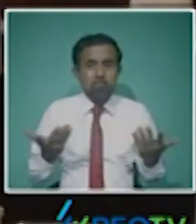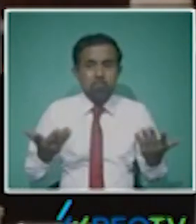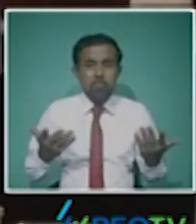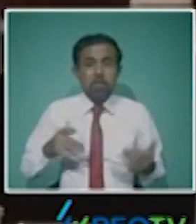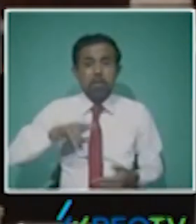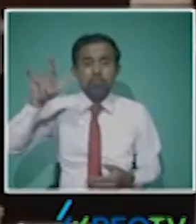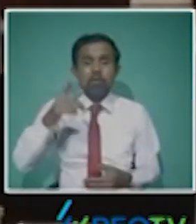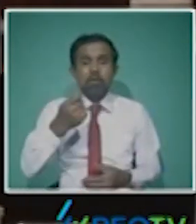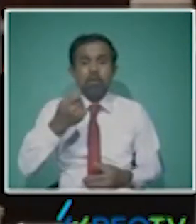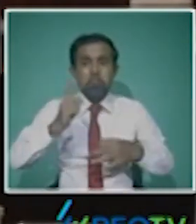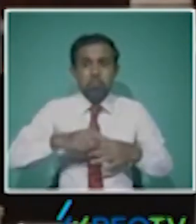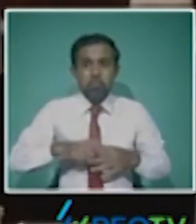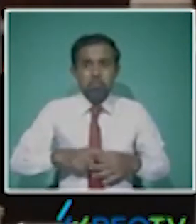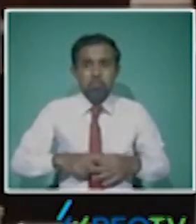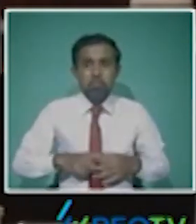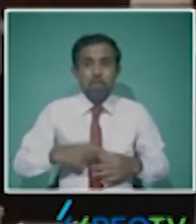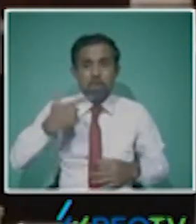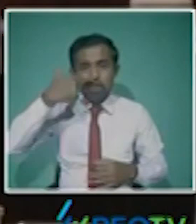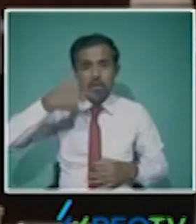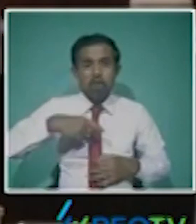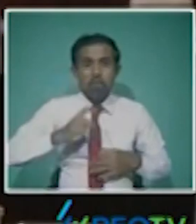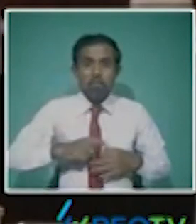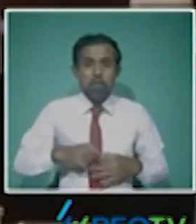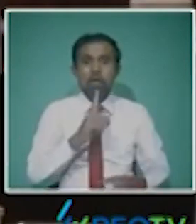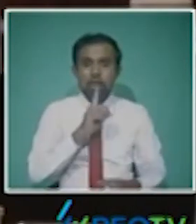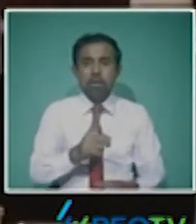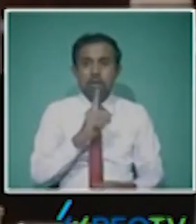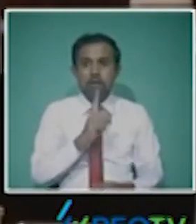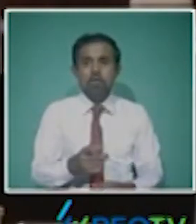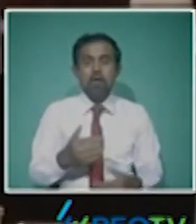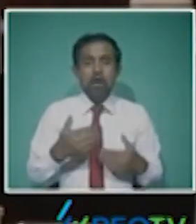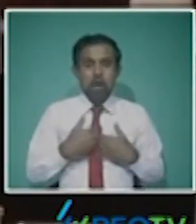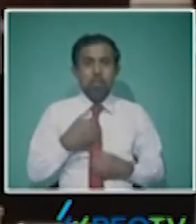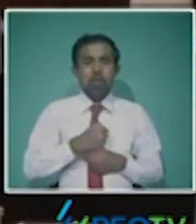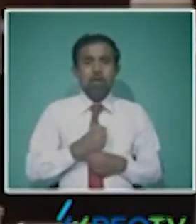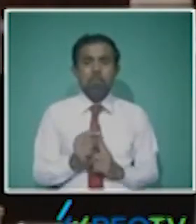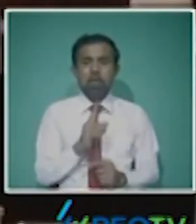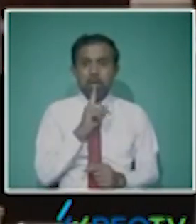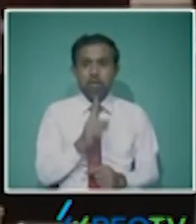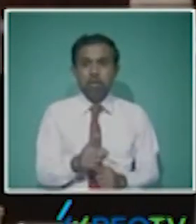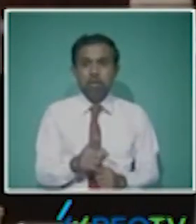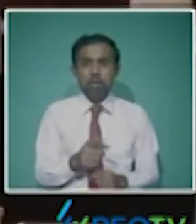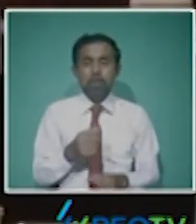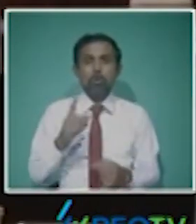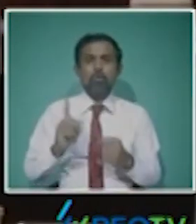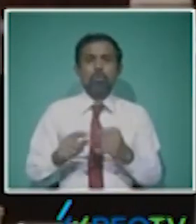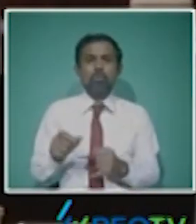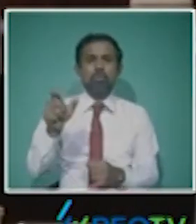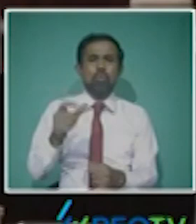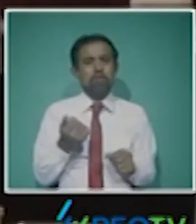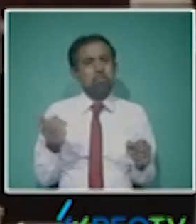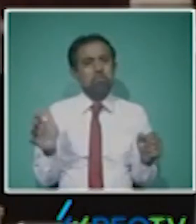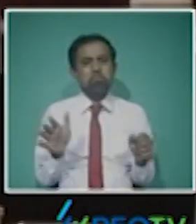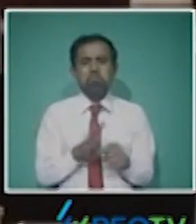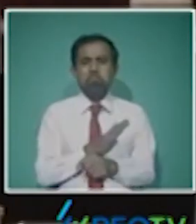විදේශ විනිමය අර්බුදයක් හා බලශක්ති අර්බුදයක් ඇති වෙනවා කියලා අපේ ආණ්ඩුවේ ඇමතිවරු කිව්වේ ගම්මන් පිළ බොරු බිල්ලු